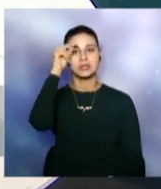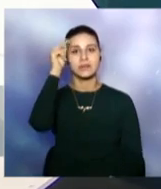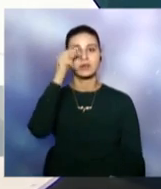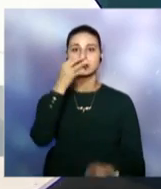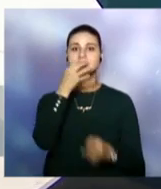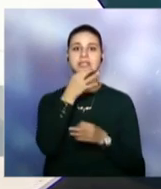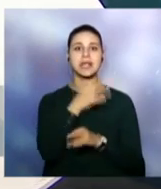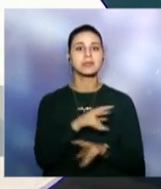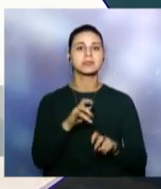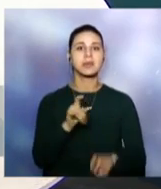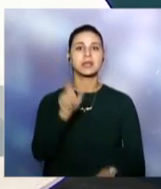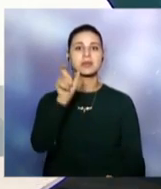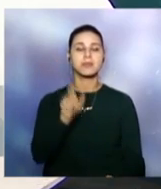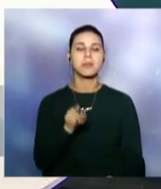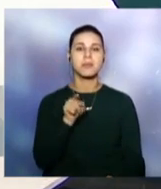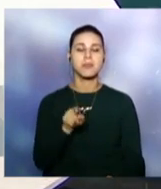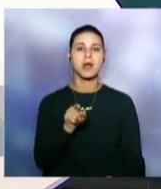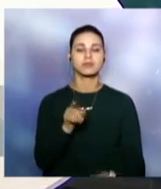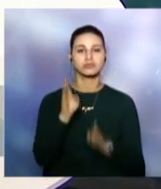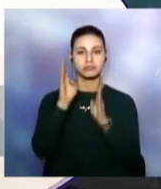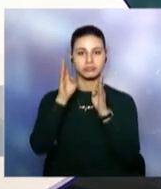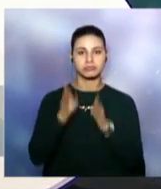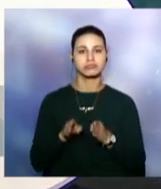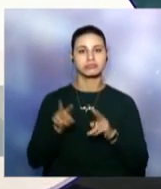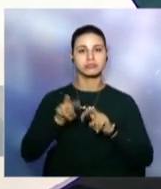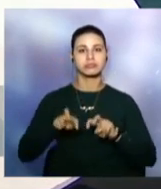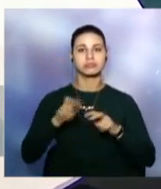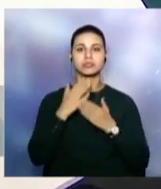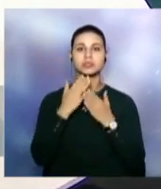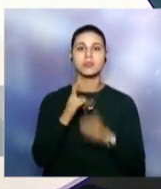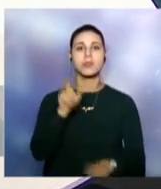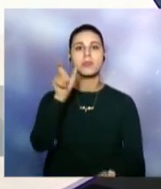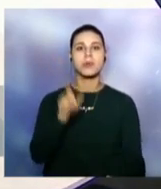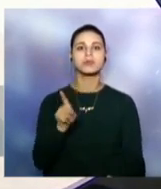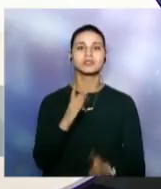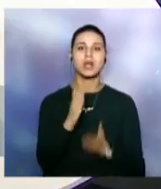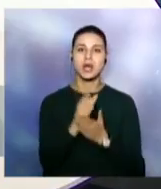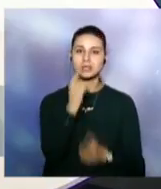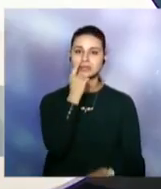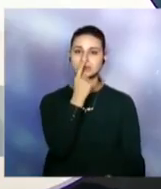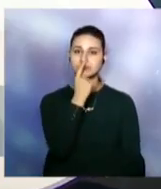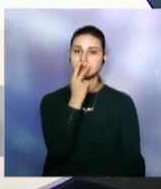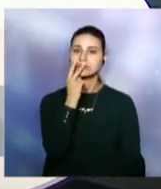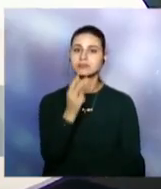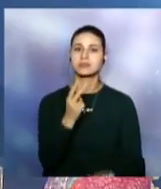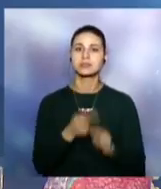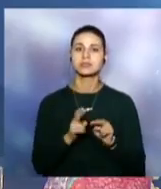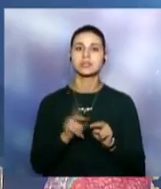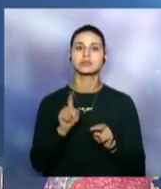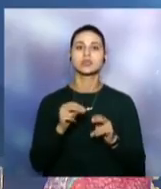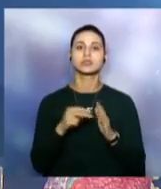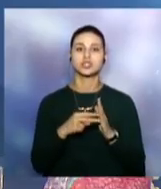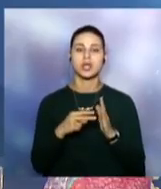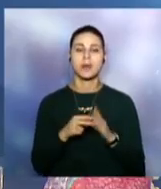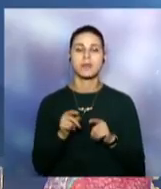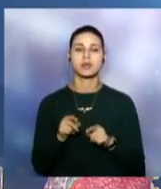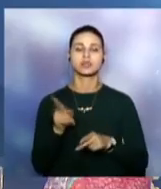ნებისმიერი ექიმი, თვითონ იმ დარგის ექიმი, ანესთეზიოლოგი, ანატომიასაც კი სწავლობენ ბავშვისას იმისათვის, რომ